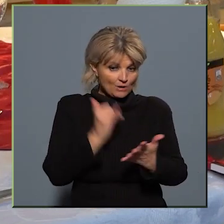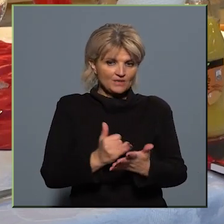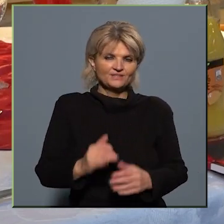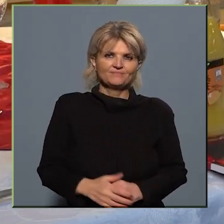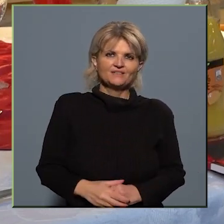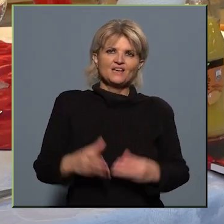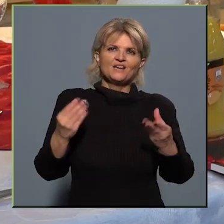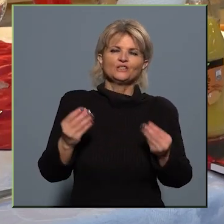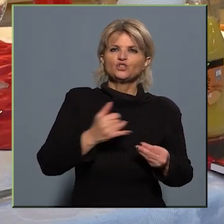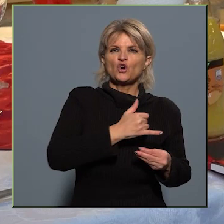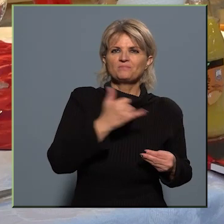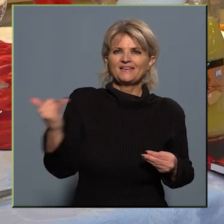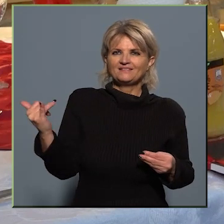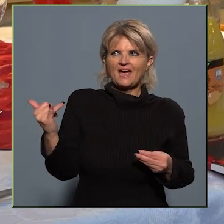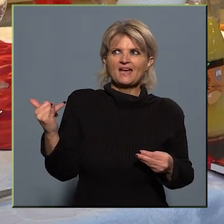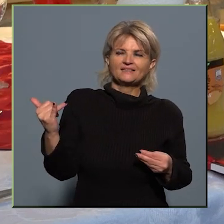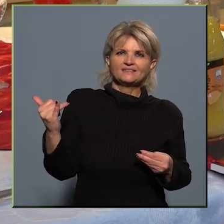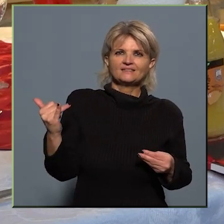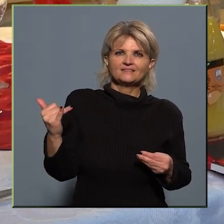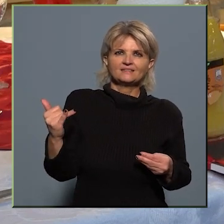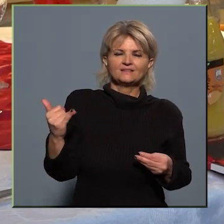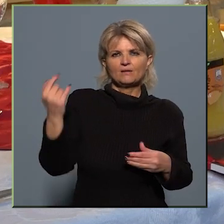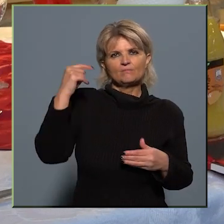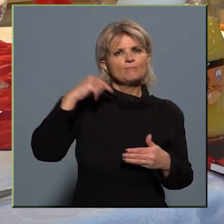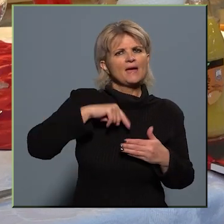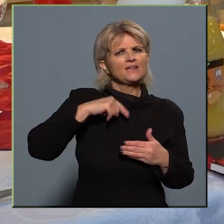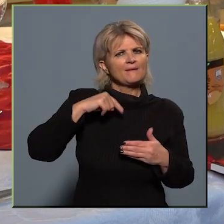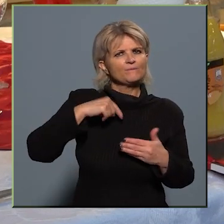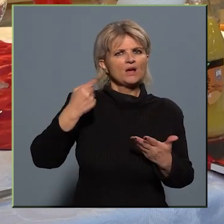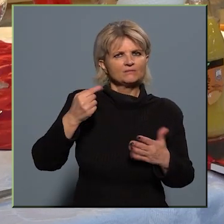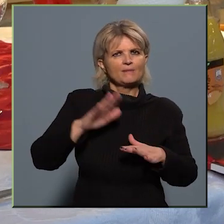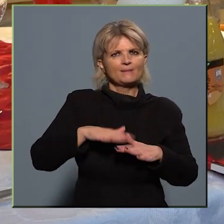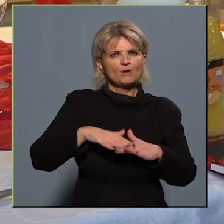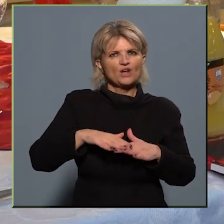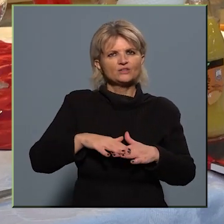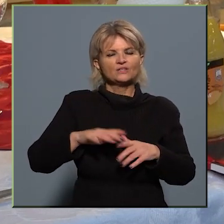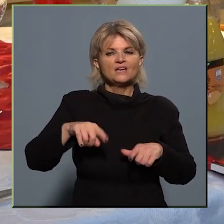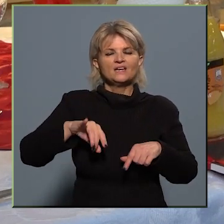Ez így van. Nagyon sok minden megmaradt, nagyon sok minden előjön, úgyhogy